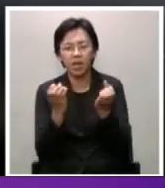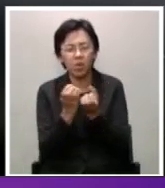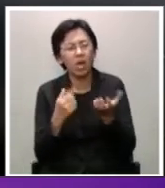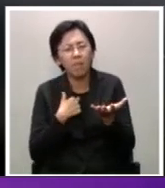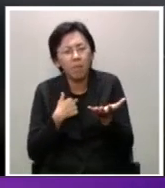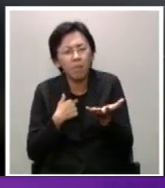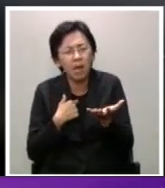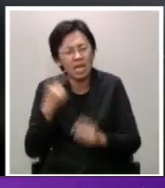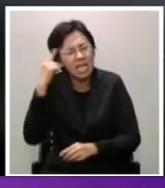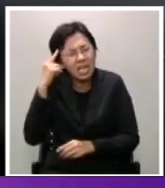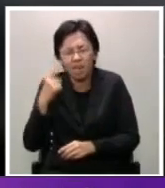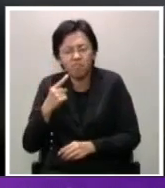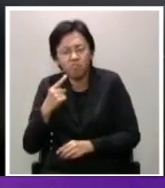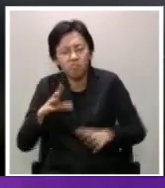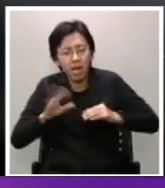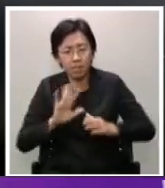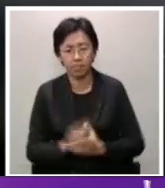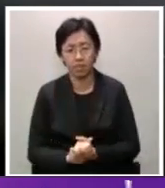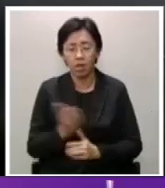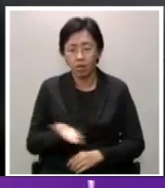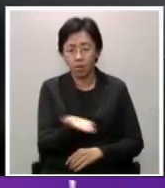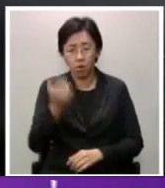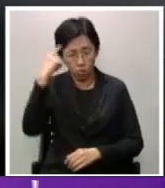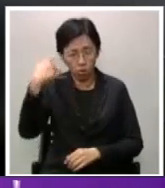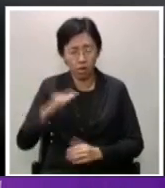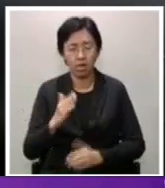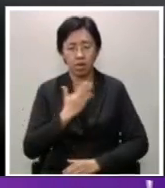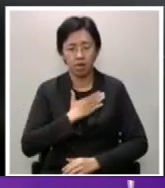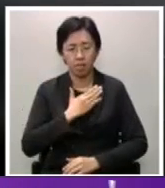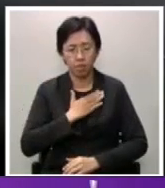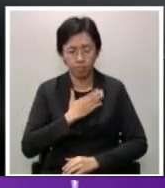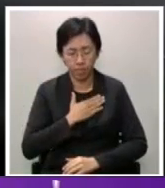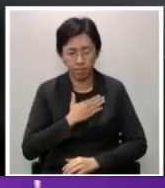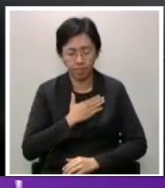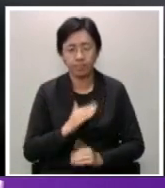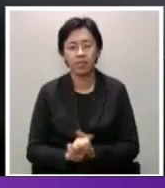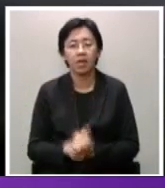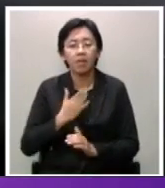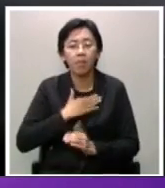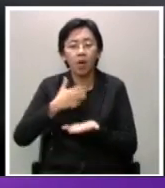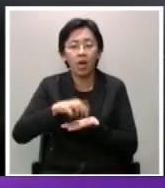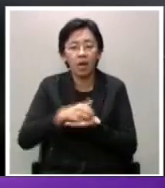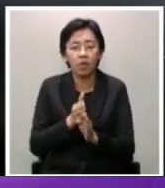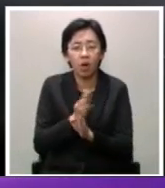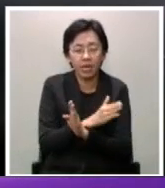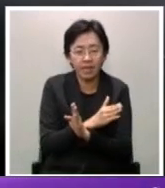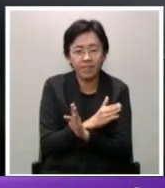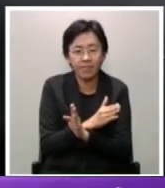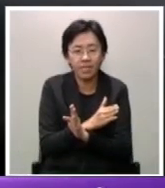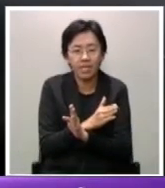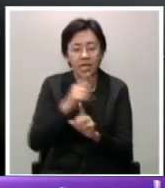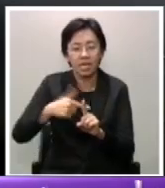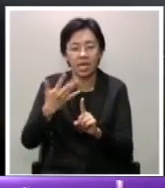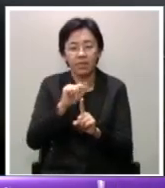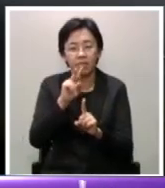ผมไม่เคยมีความคิดอย่างนี้เลยท่านทราบดีอยู่แล้วใช่ไหมครับผมจำเป็นต้องขออนุญาตกล่าวไปก่อนวันที่22พ